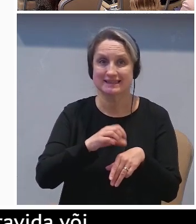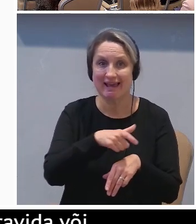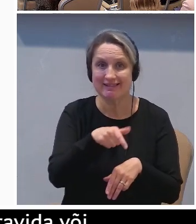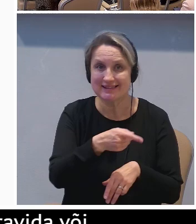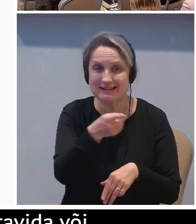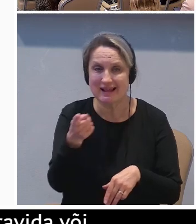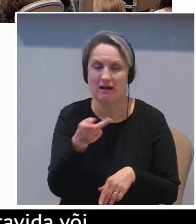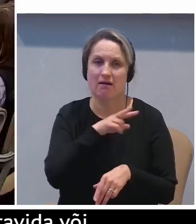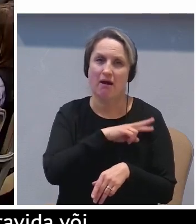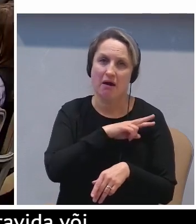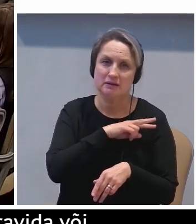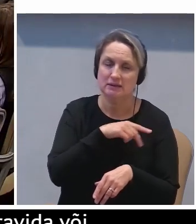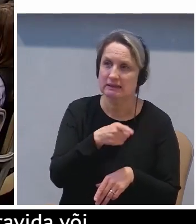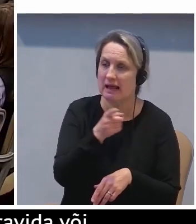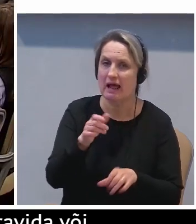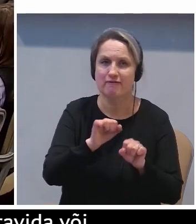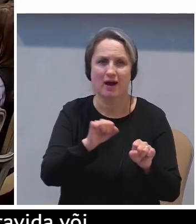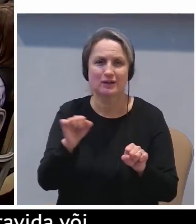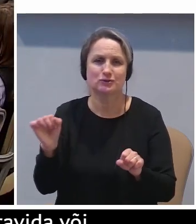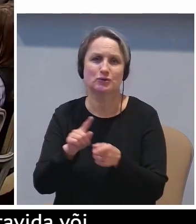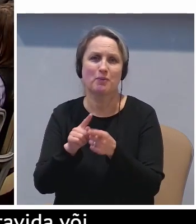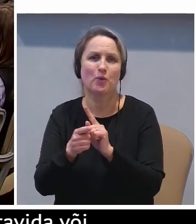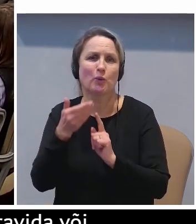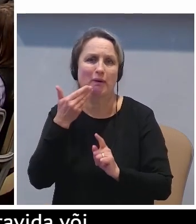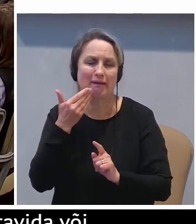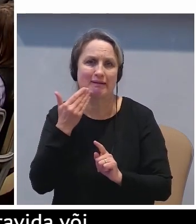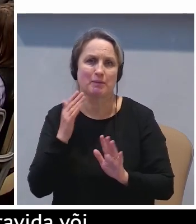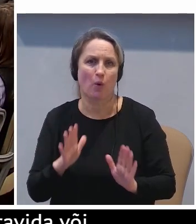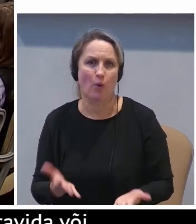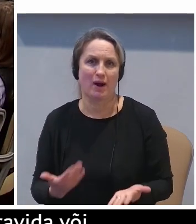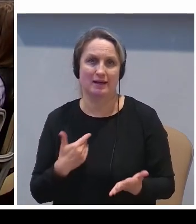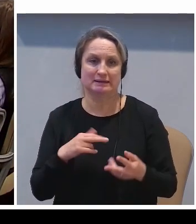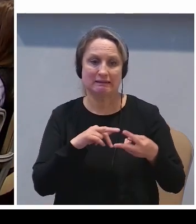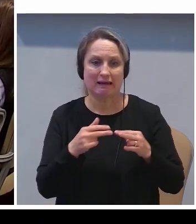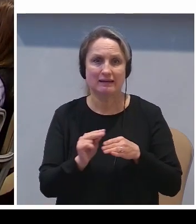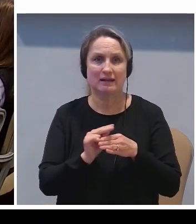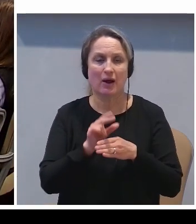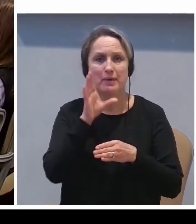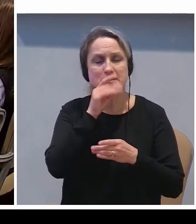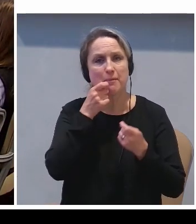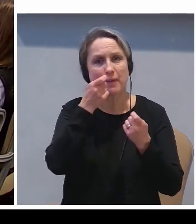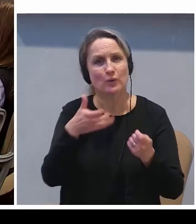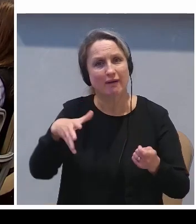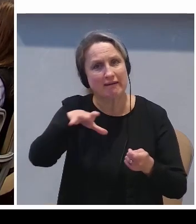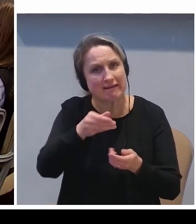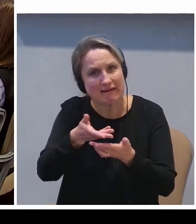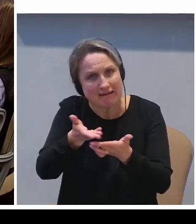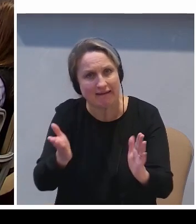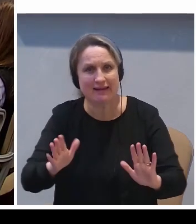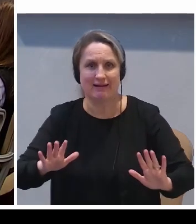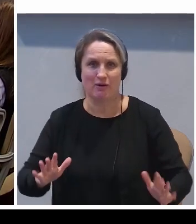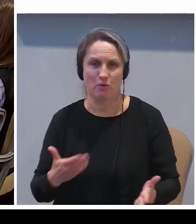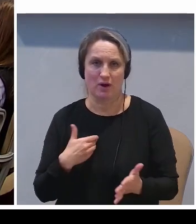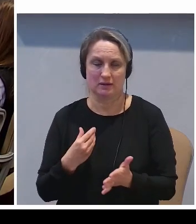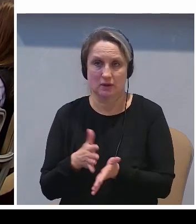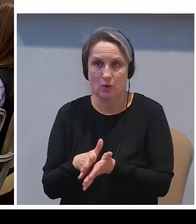või valitsuste jaoks lihtsamaks, nii et me saaksime pakkuda geeniteraapiat kõikidele patsientidele ja väiksema